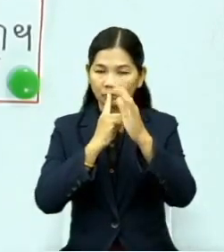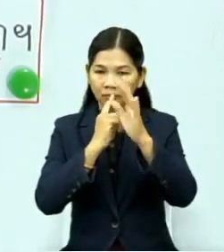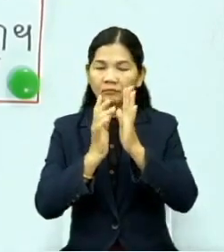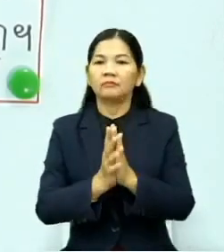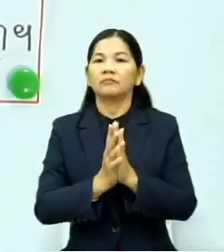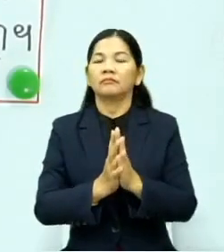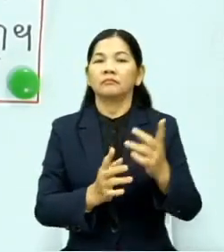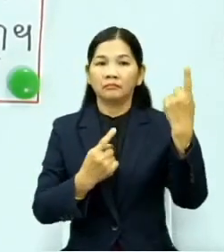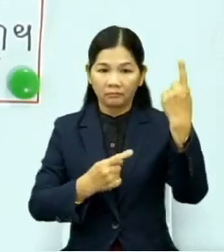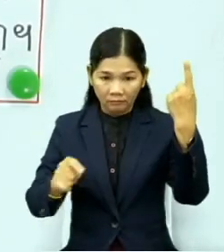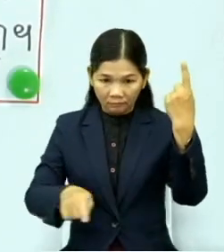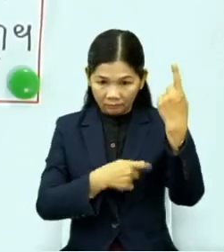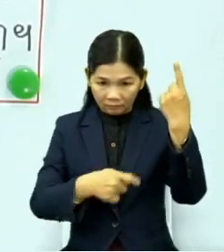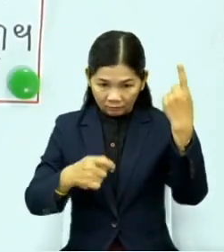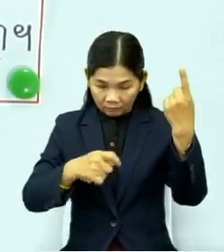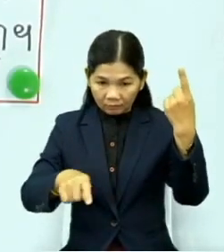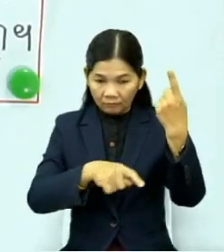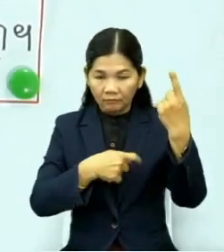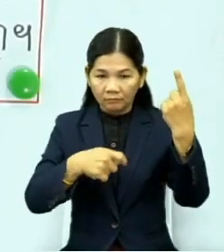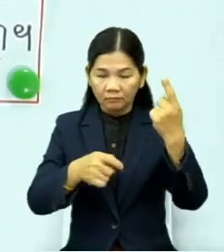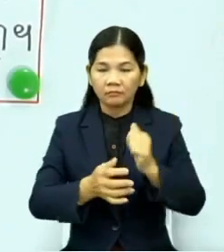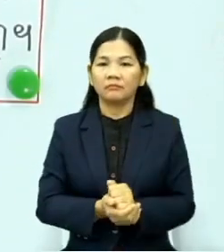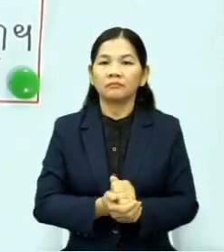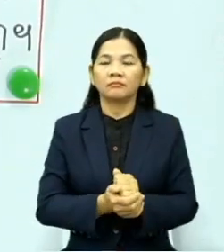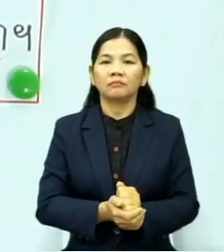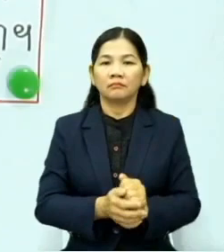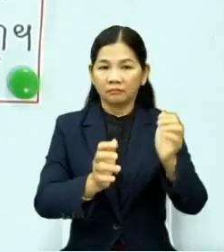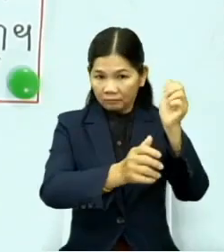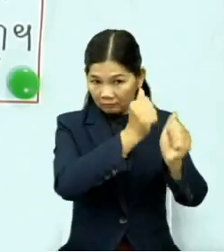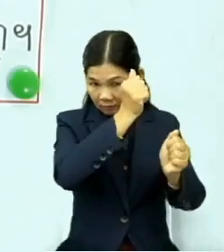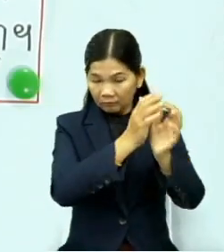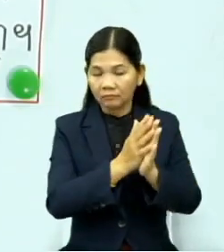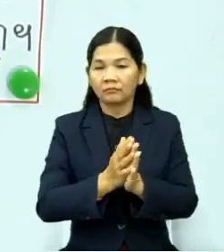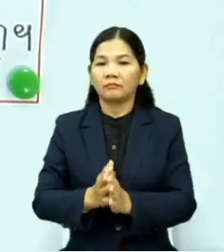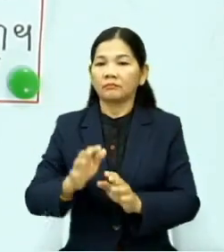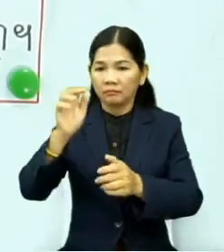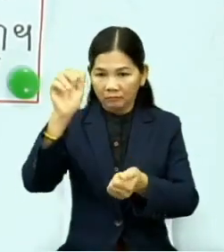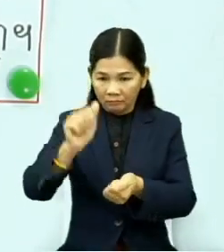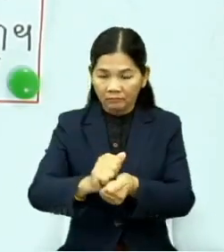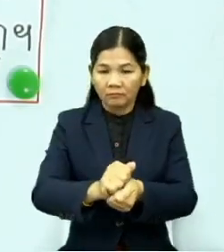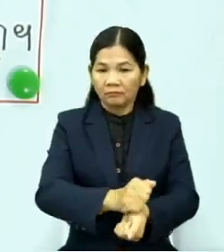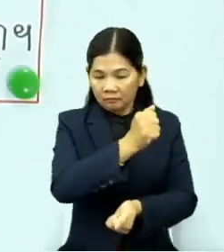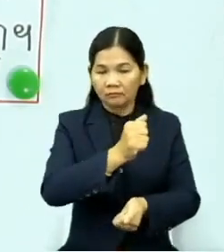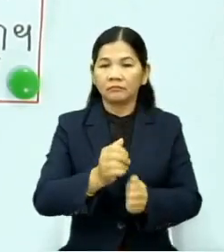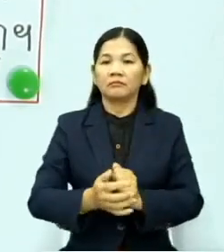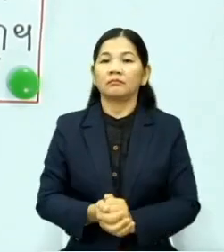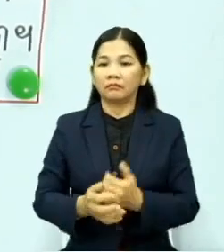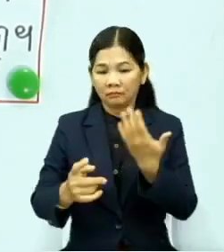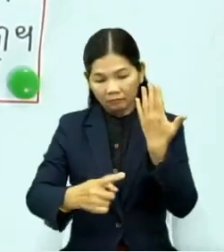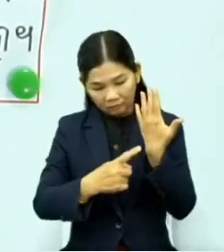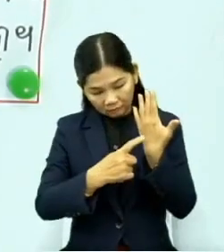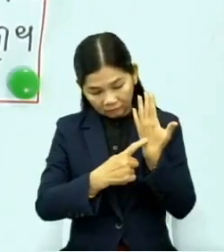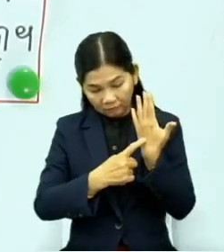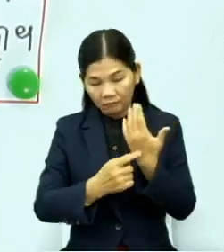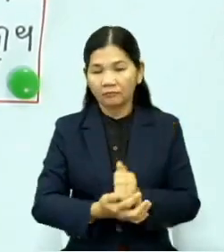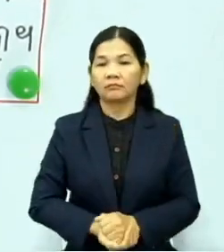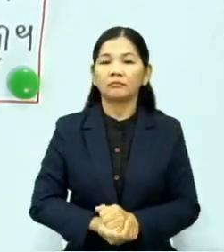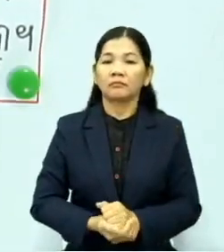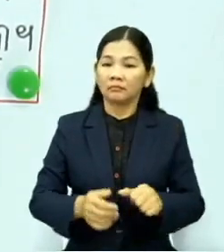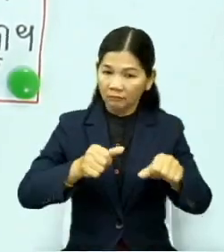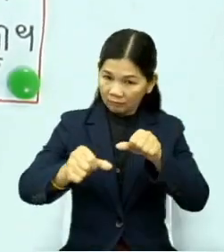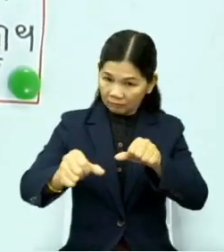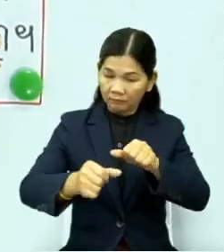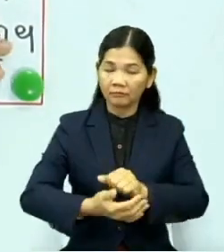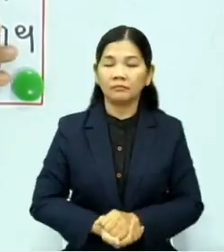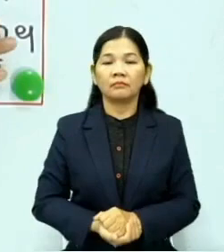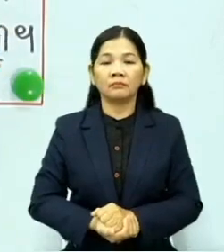bấy, xà điếu, chấm, cháp, cráp, lạ. Chà, chấm lạ đấy cứ nằm miền tràn